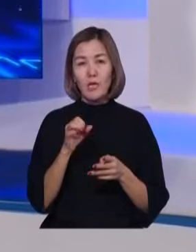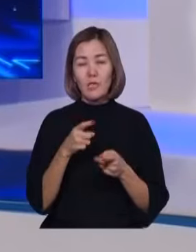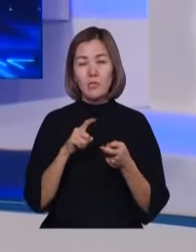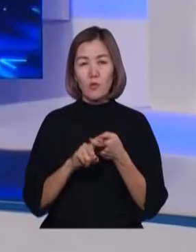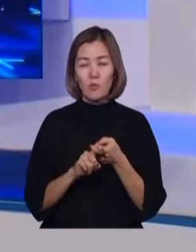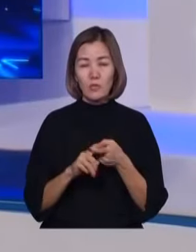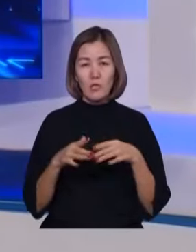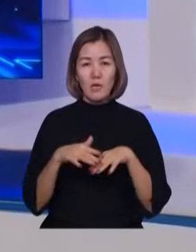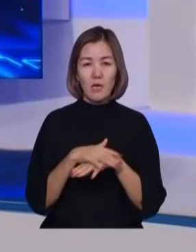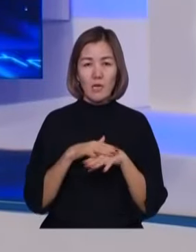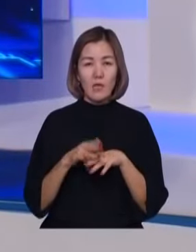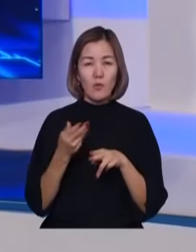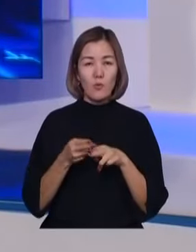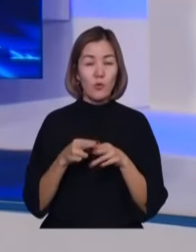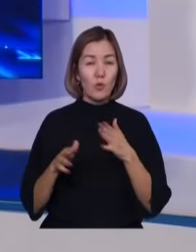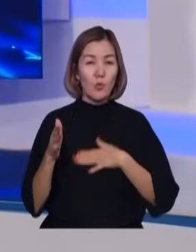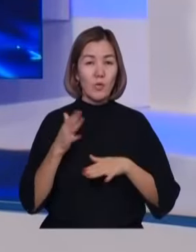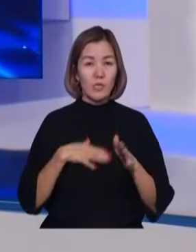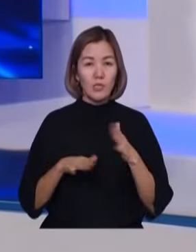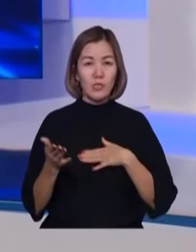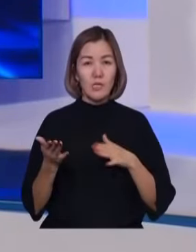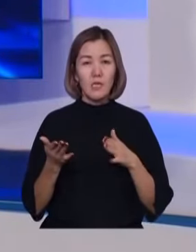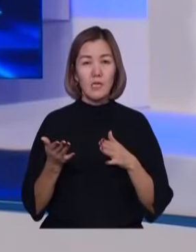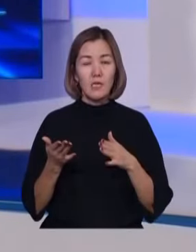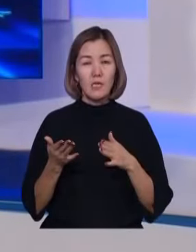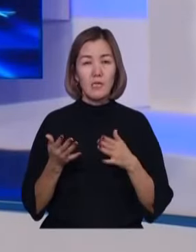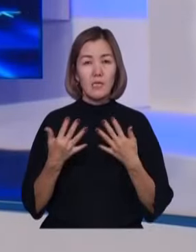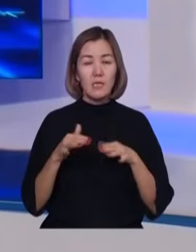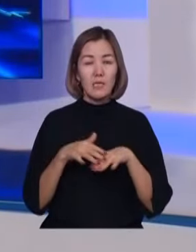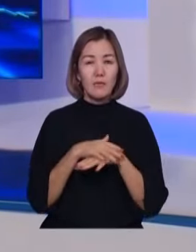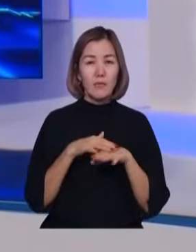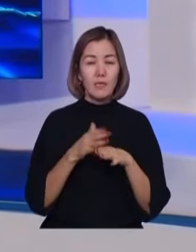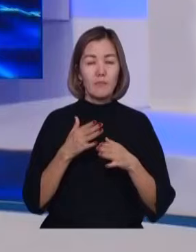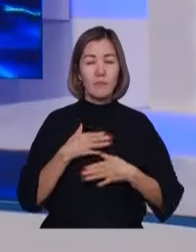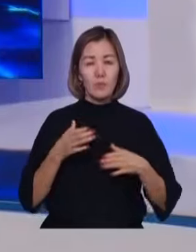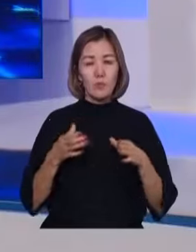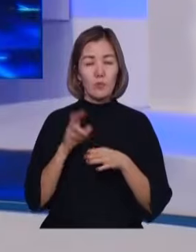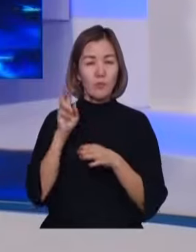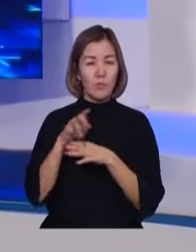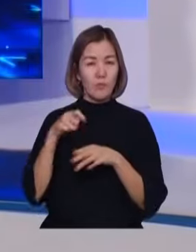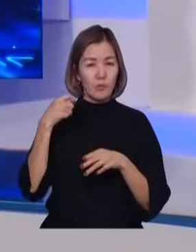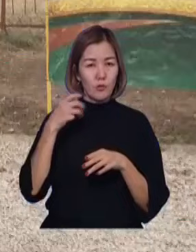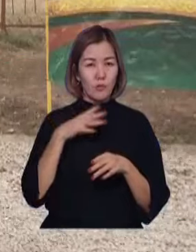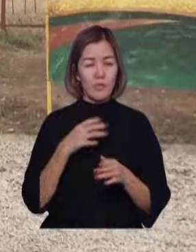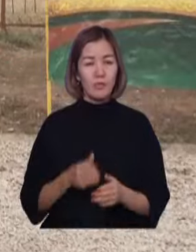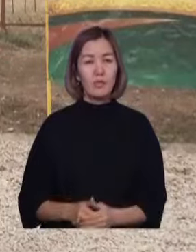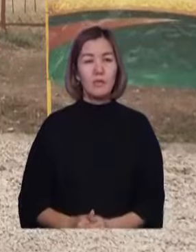жұрттың қуанышында шек жоқ. Көгілдір отының алауы жағылған елді мекендерге әріптестеріміз де барып қайтты.